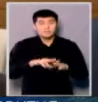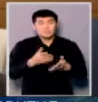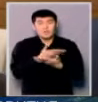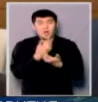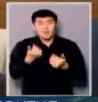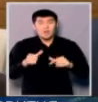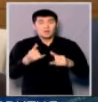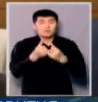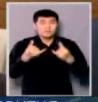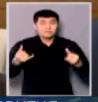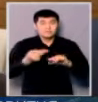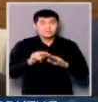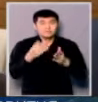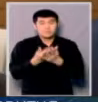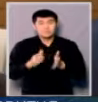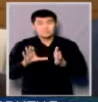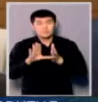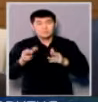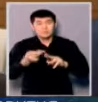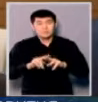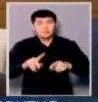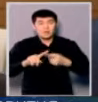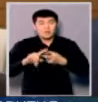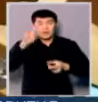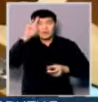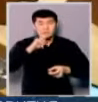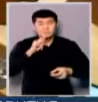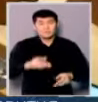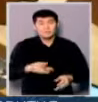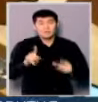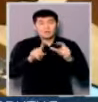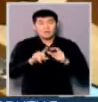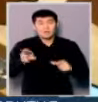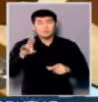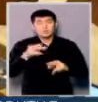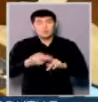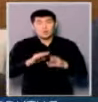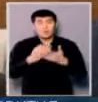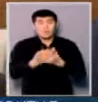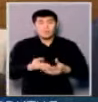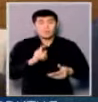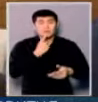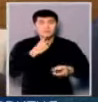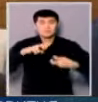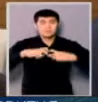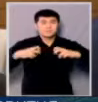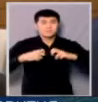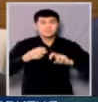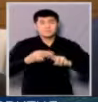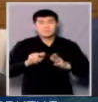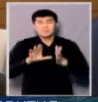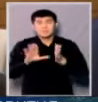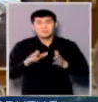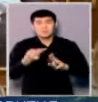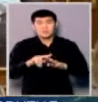отсутствием связи энергосистемы западного региона с единой энергосистемой Казахстана. По словам Дюйсюнбая Турганова, серьезной проблемой